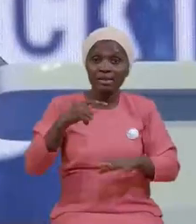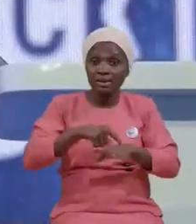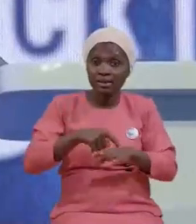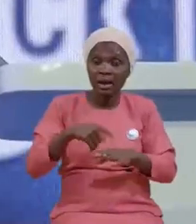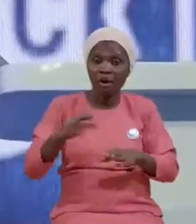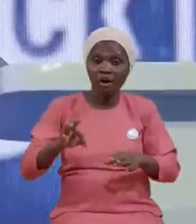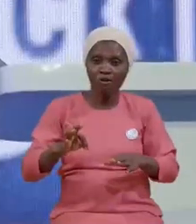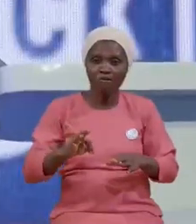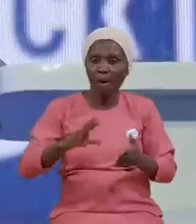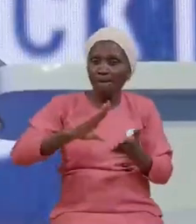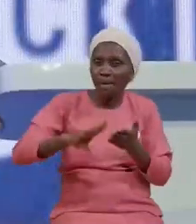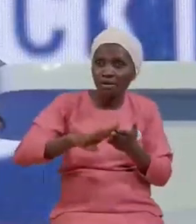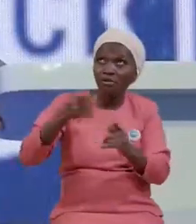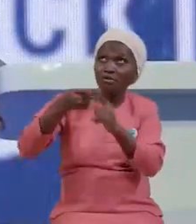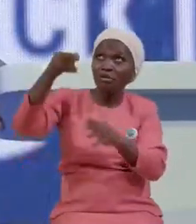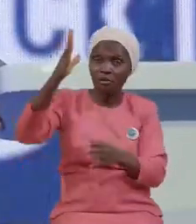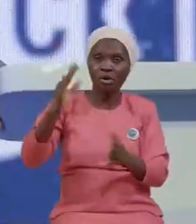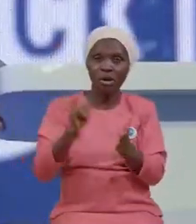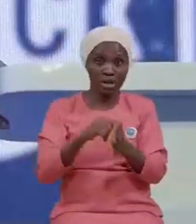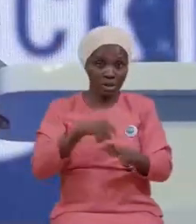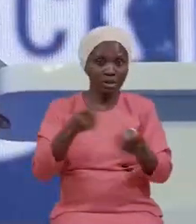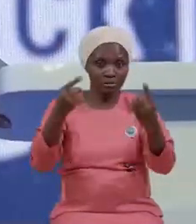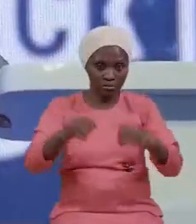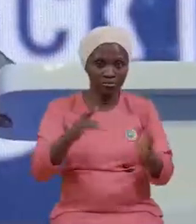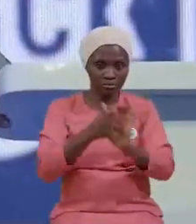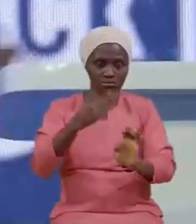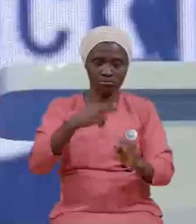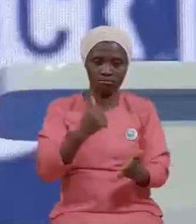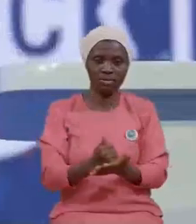Le moment de pardon de Dieu pour toi est venu.